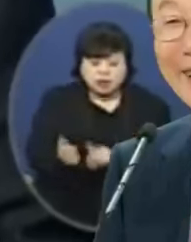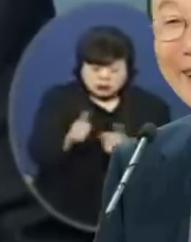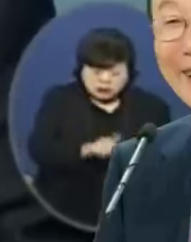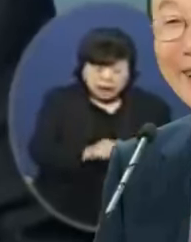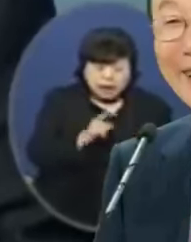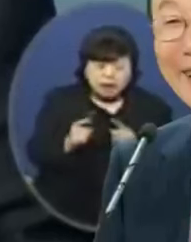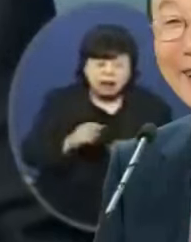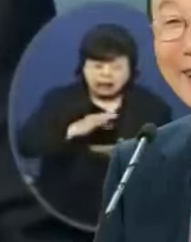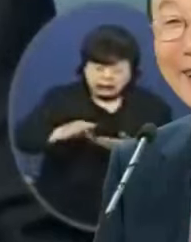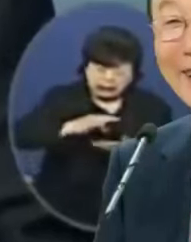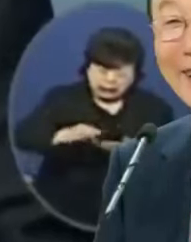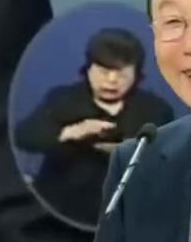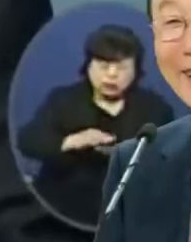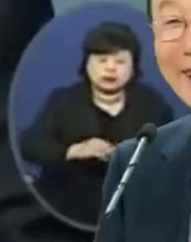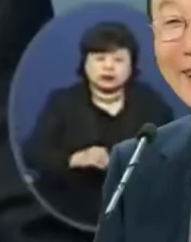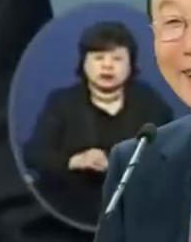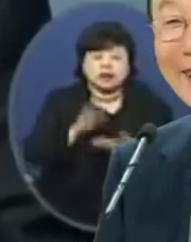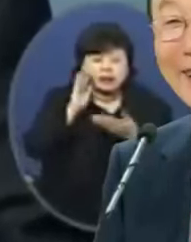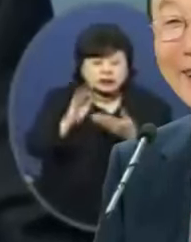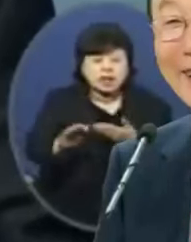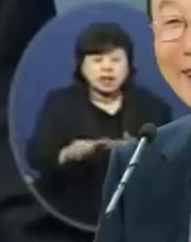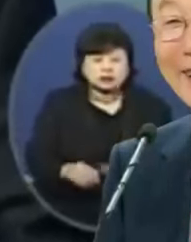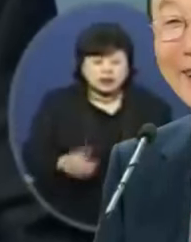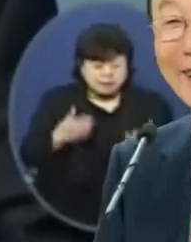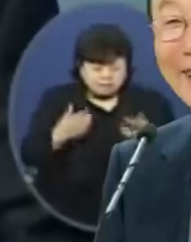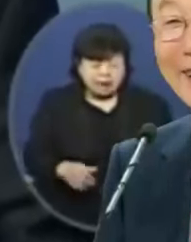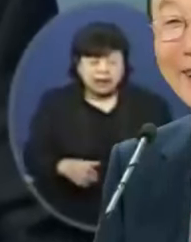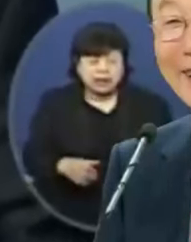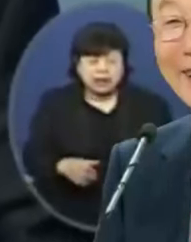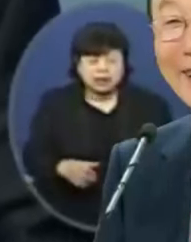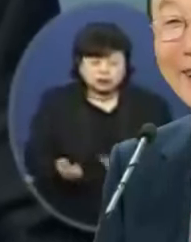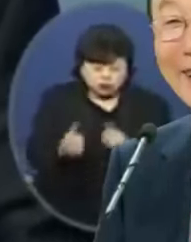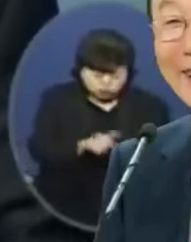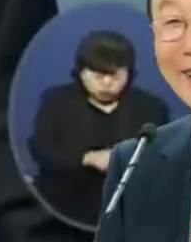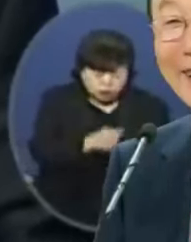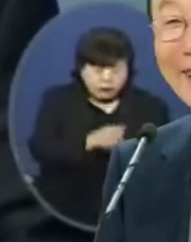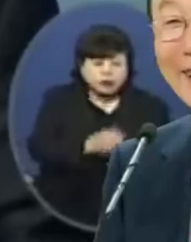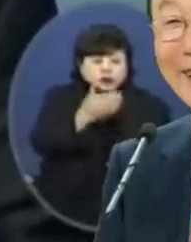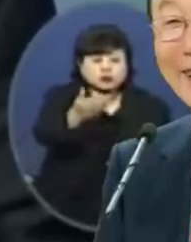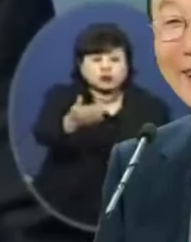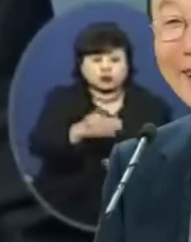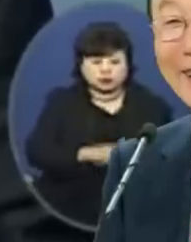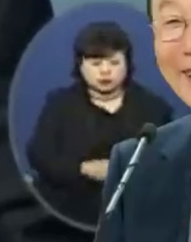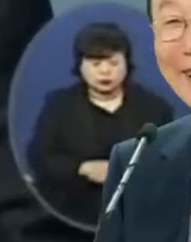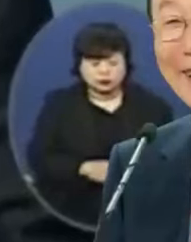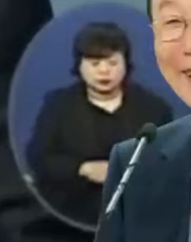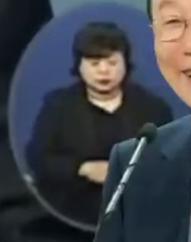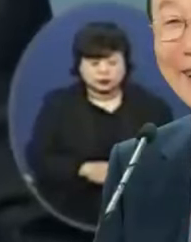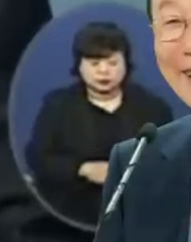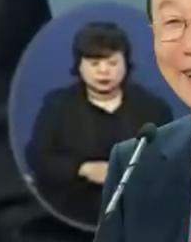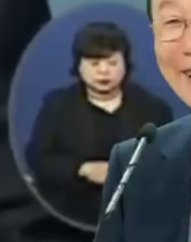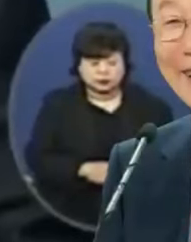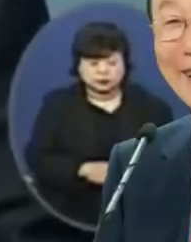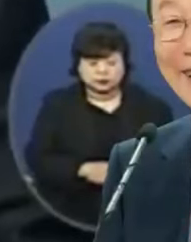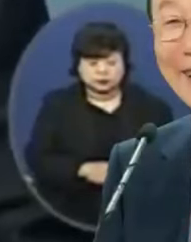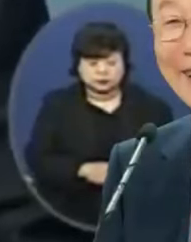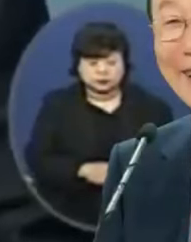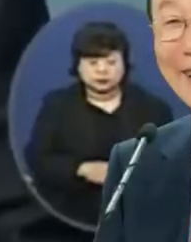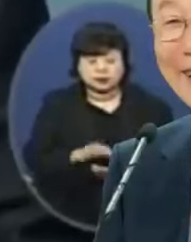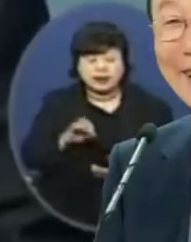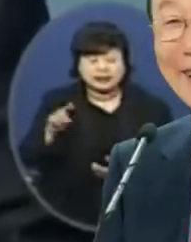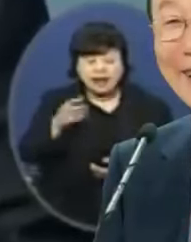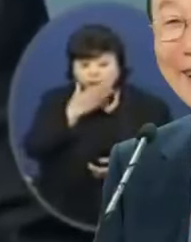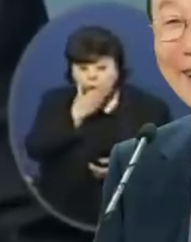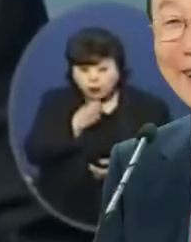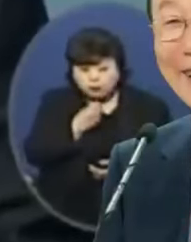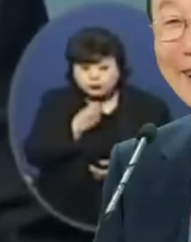속한 말을 계속하면 그것이 나아가서 파괴하여 여러분을 사망의 종이 되게 만들어주는 것입니다. 마태복음 16장